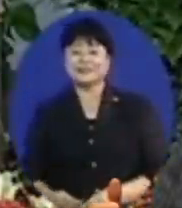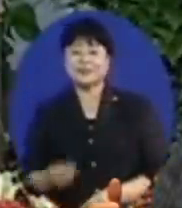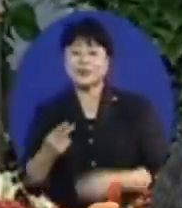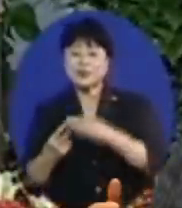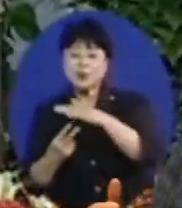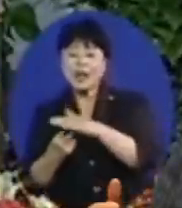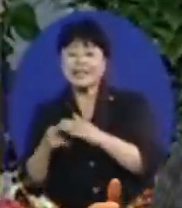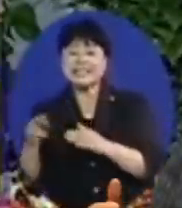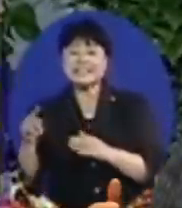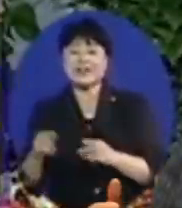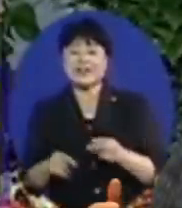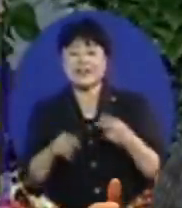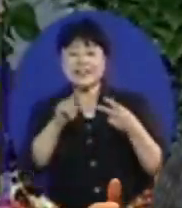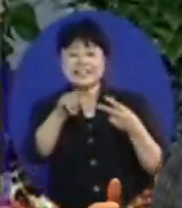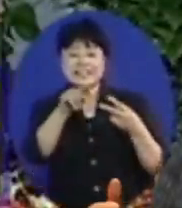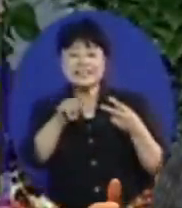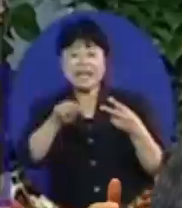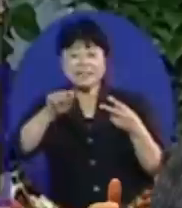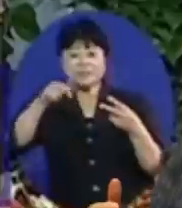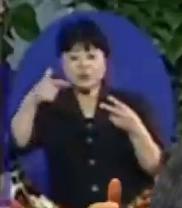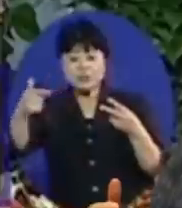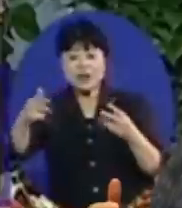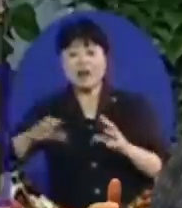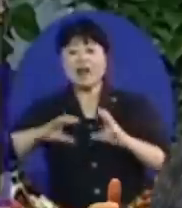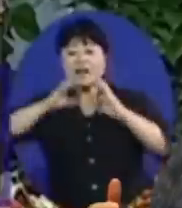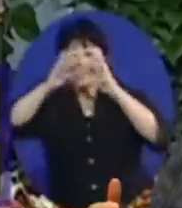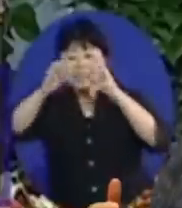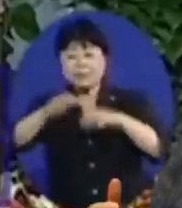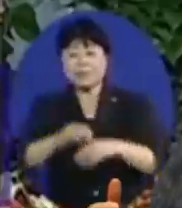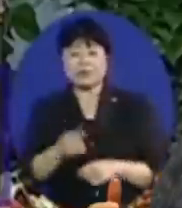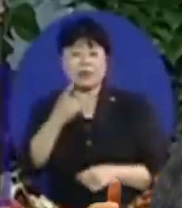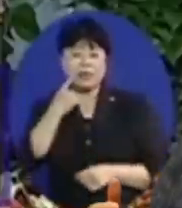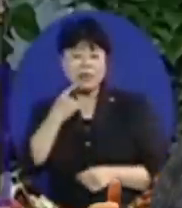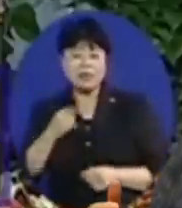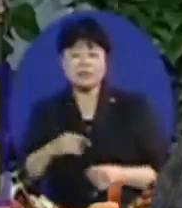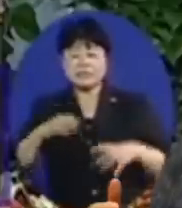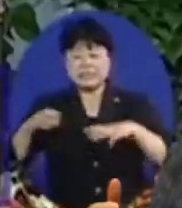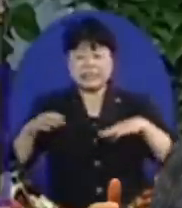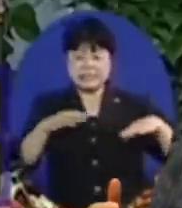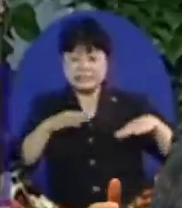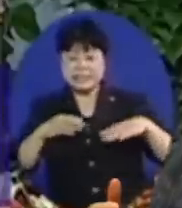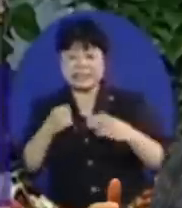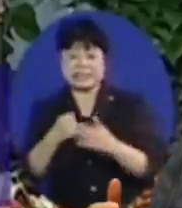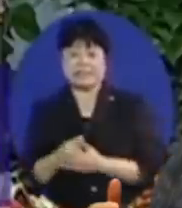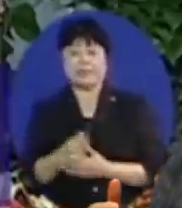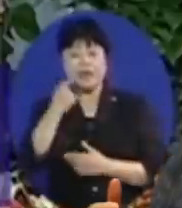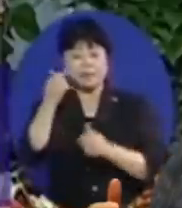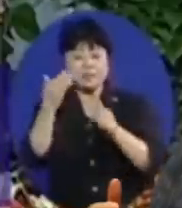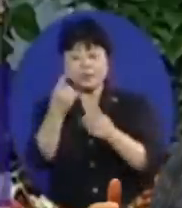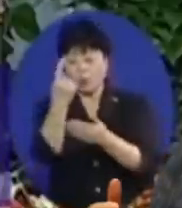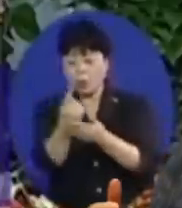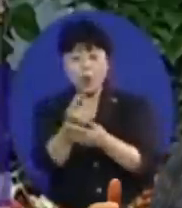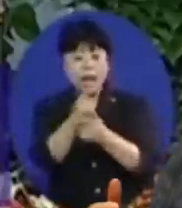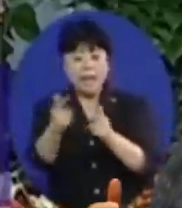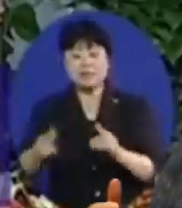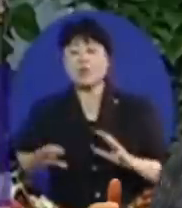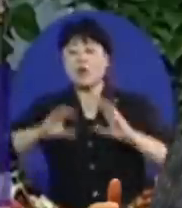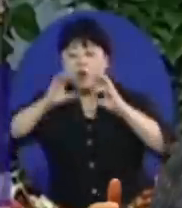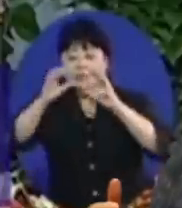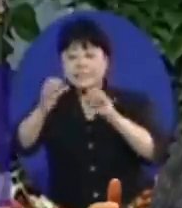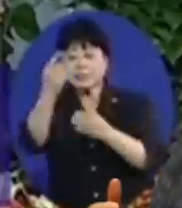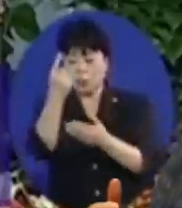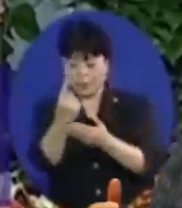16절에 이는 세상에 있는 모든 것이 육신의 정욕과 안목의 정욕과 이생의 자랑이니 다 아버지에게부터 온 것이 아니요 세상으로도 온